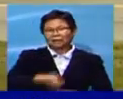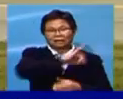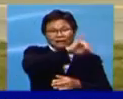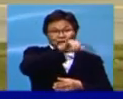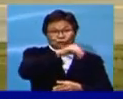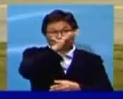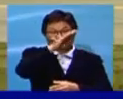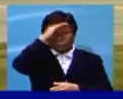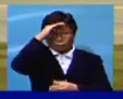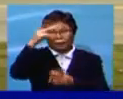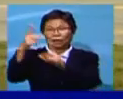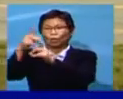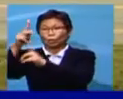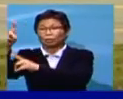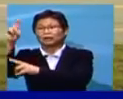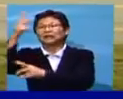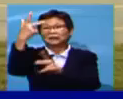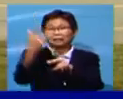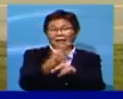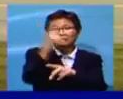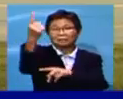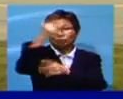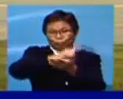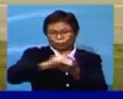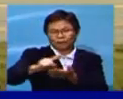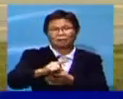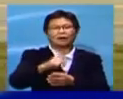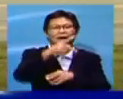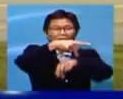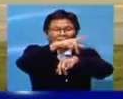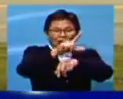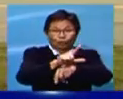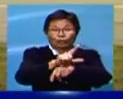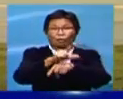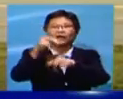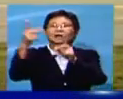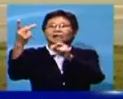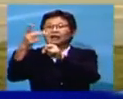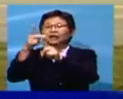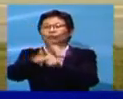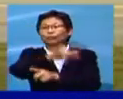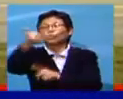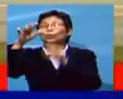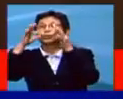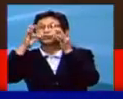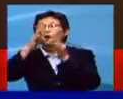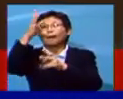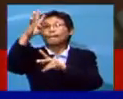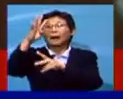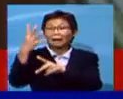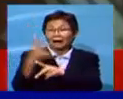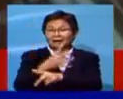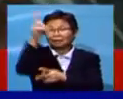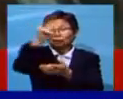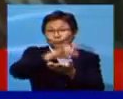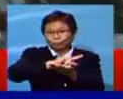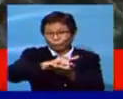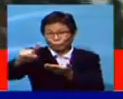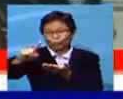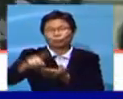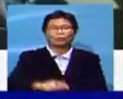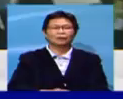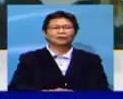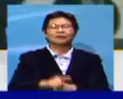sebanyak tiga kali seminggu manakala Langkawi Kuching empat kali seminggu perluasan rangkaian penerbangan itu